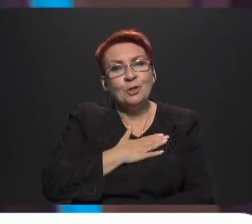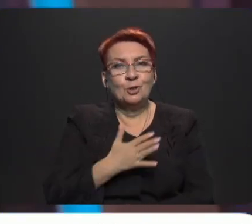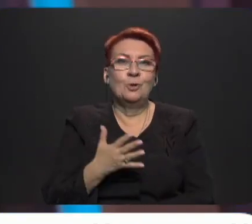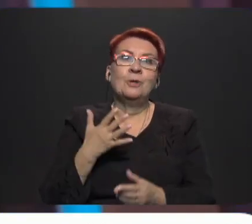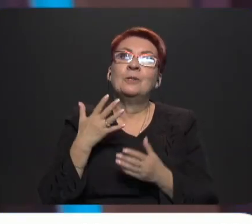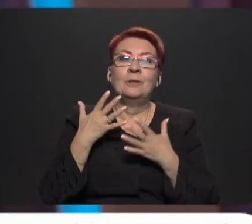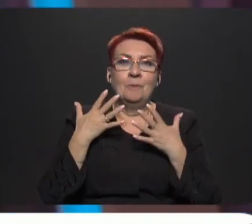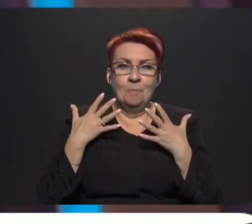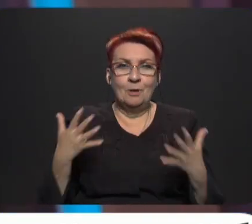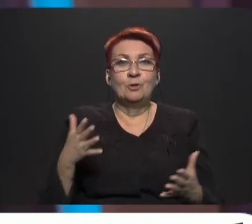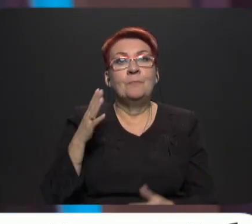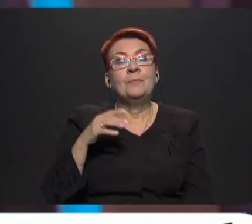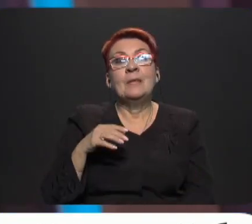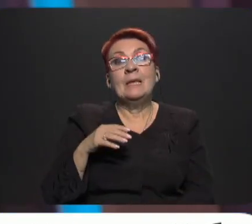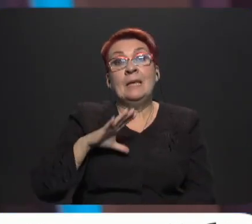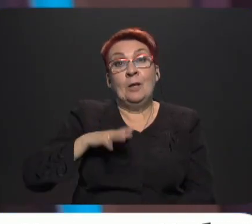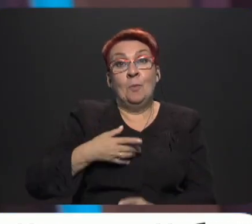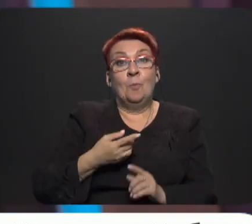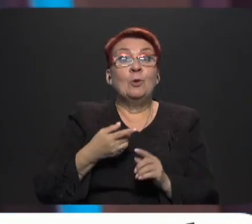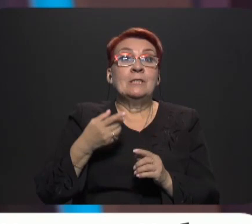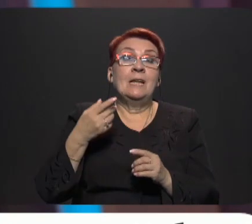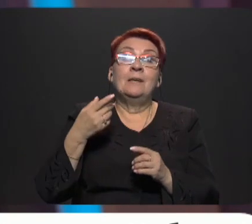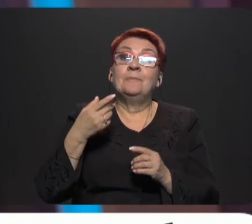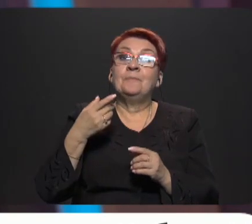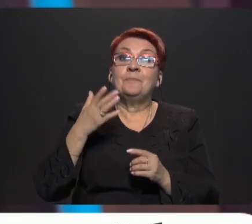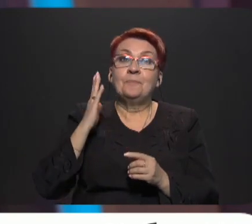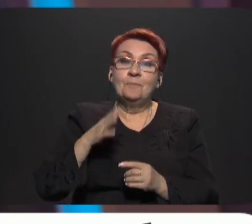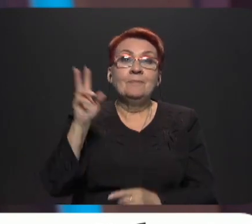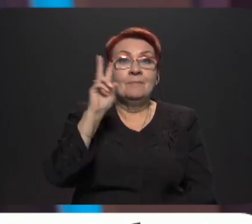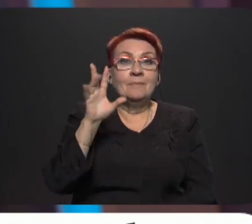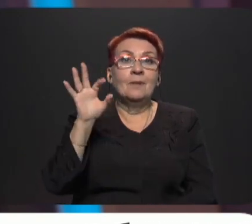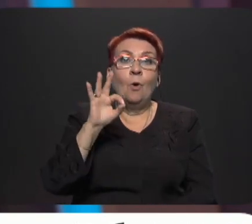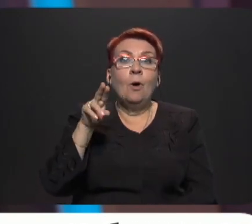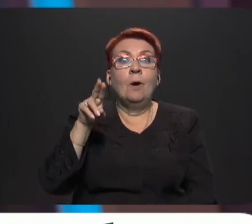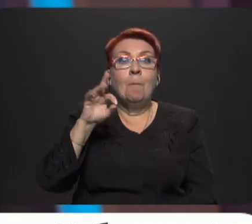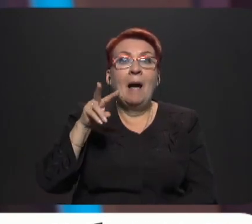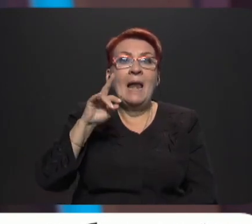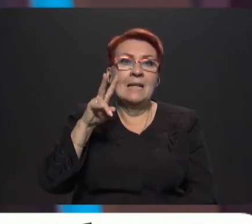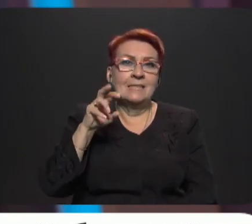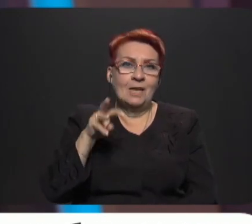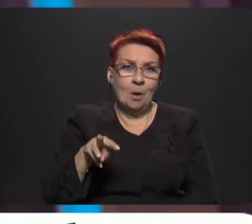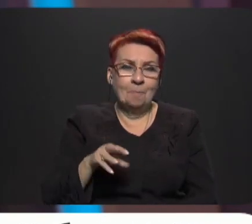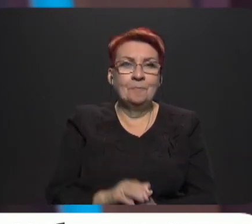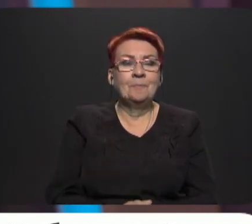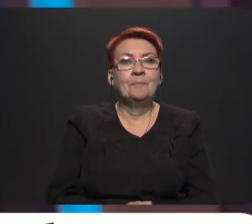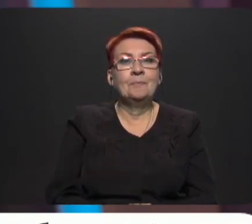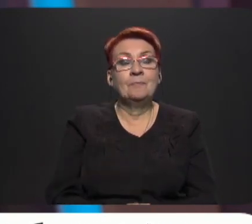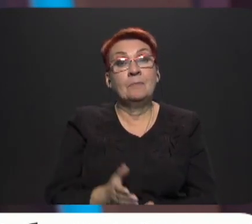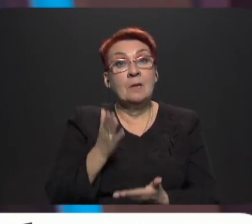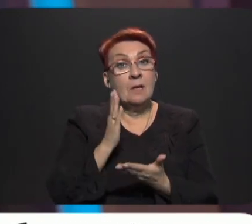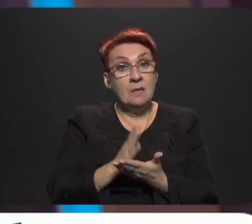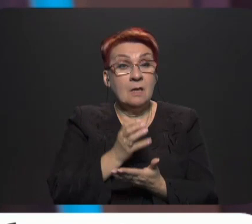нашей программы начнется фильм Юлии Варенцовой о священномученике Петре Полянском. Uh-huh. Вот, батюшка, такой вопрос. Дело в том, что